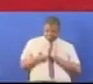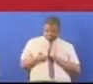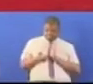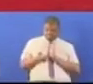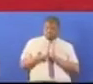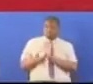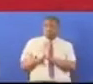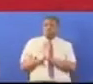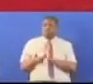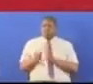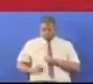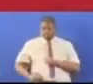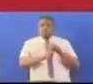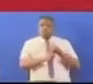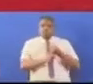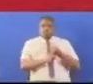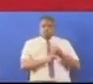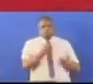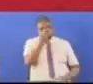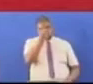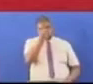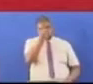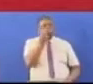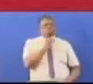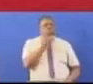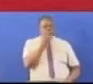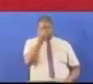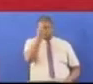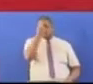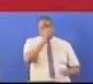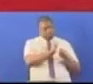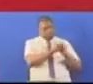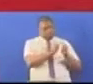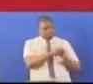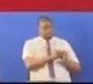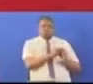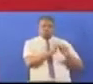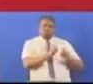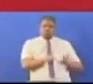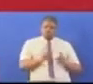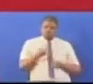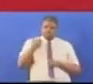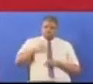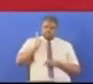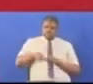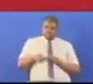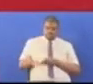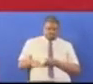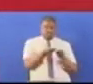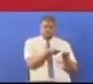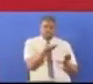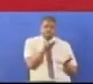kwamba wanaunga mkono na wanaelewa umuhimu wa marekebisho ambayo serikali imeyaleta